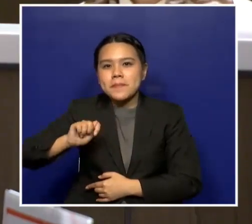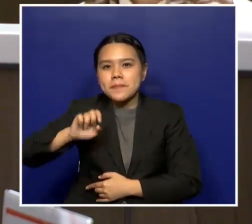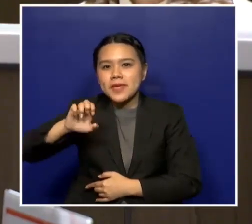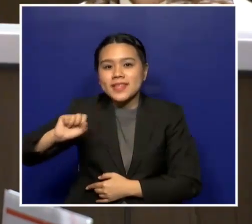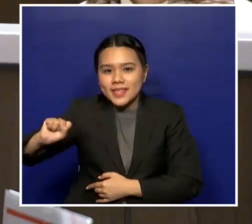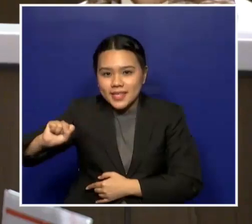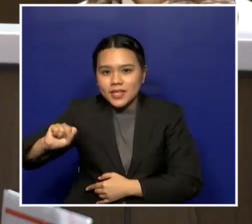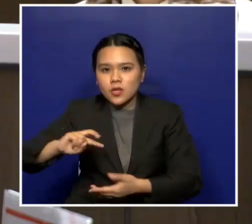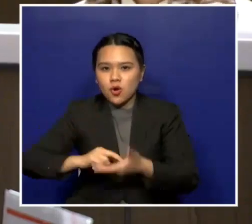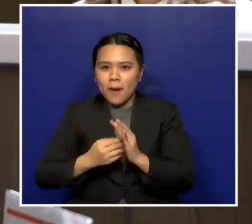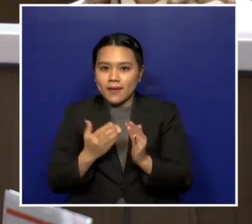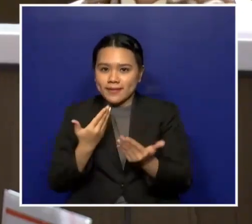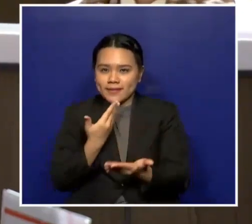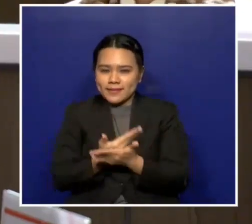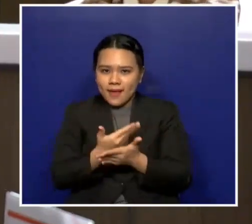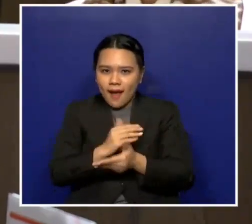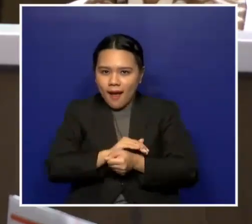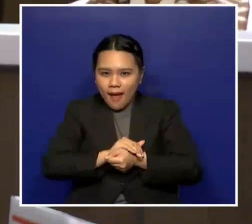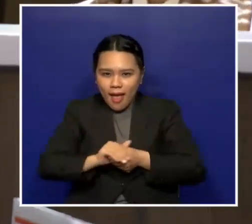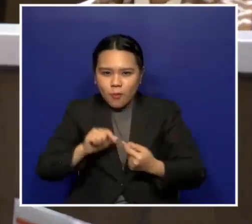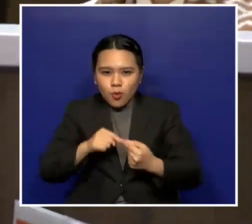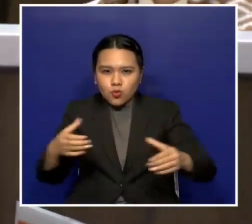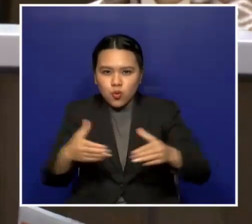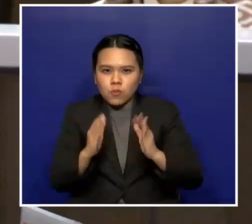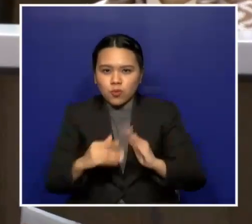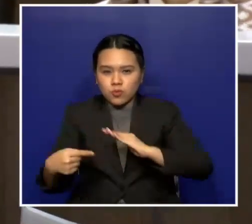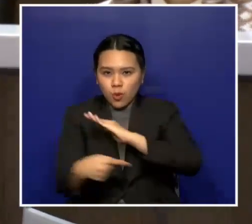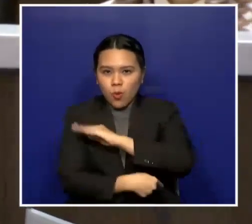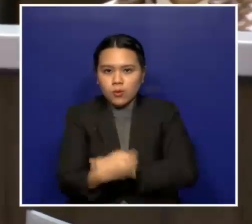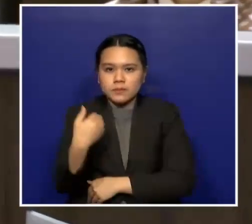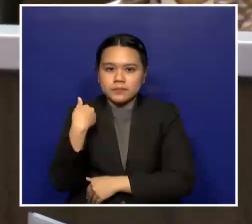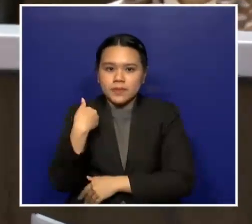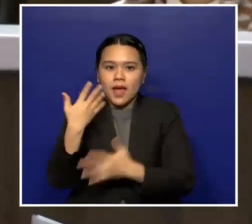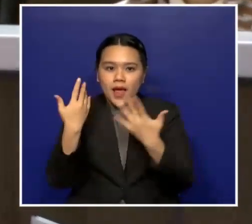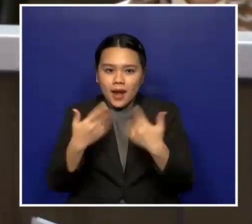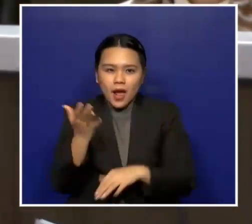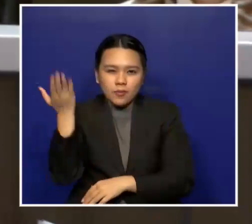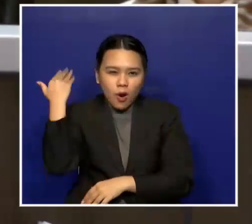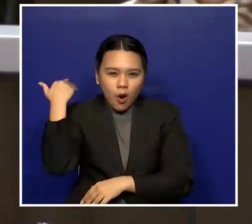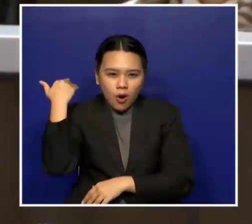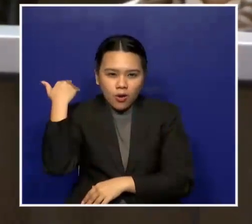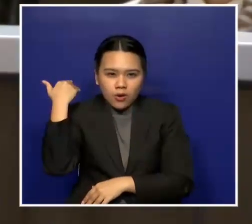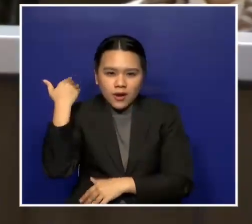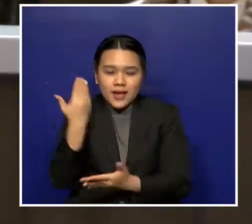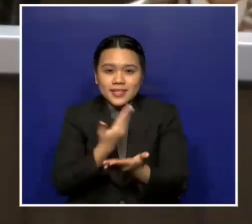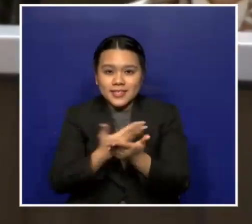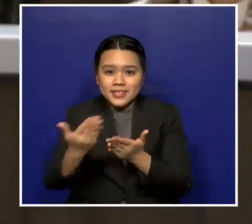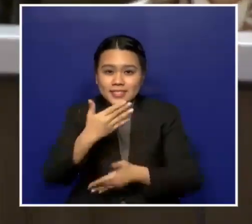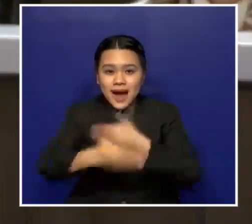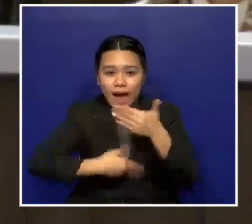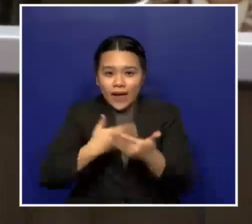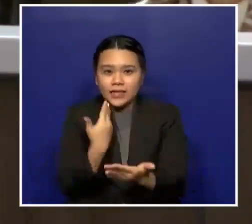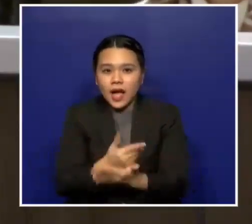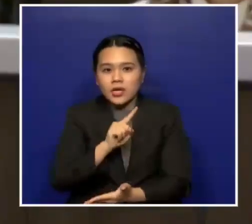มไปดูมาเองนะฮะที่เป็นที่ลุ่มลึกเห็นไหมครับนะแล้วก็ในช่วงนั้นเนี่ยเขาซื้อขายกันอยู่แค่ไม่เกิน12,000